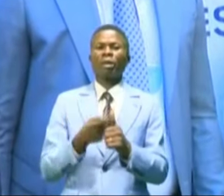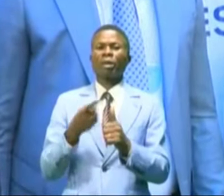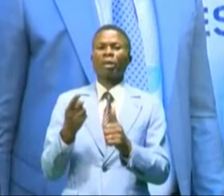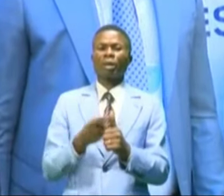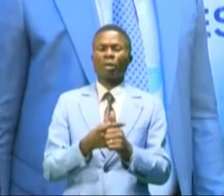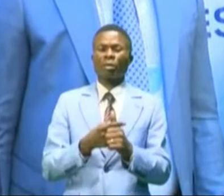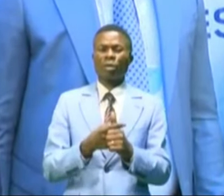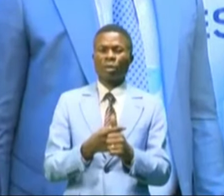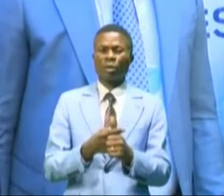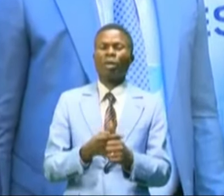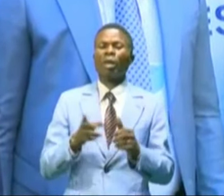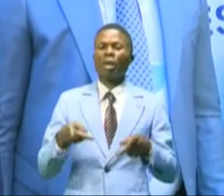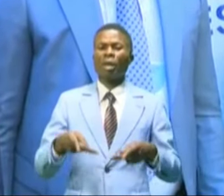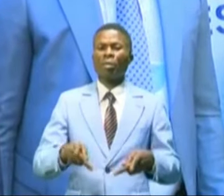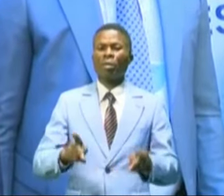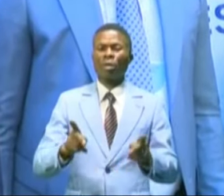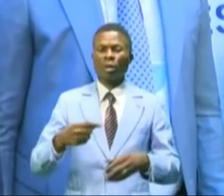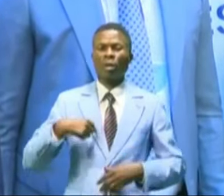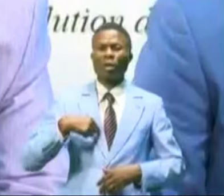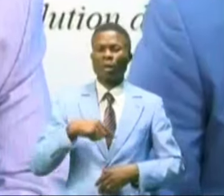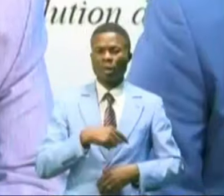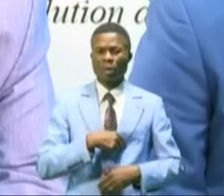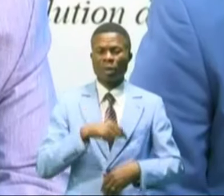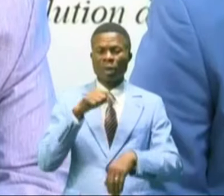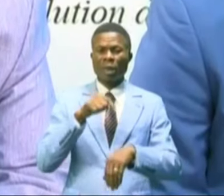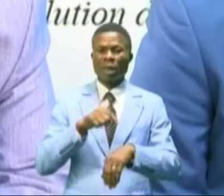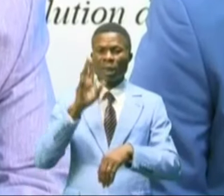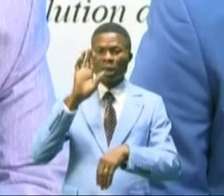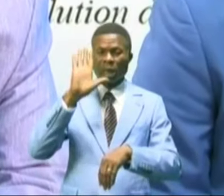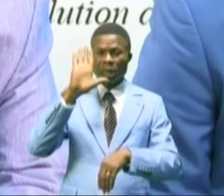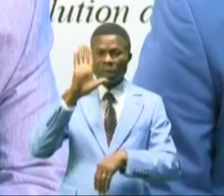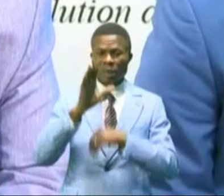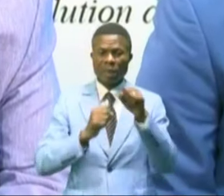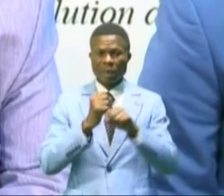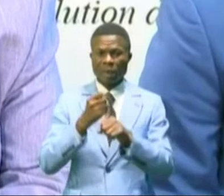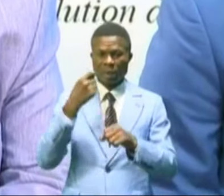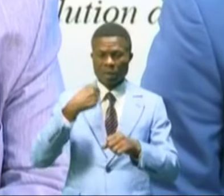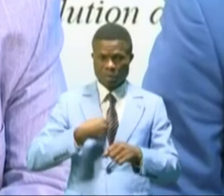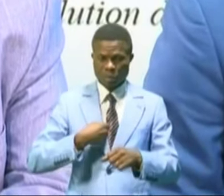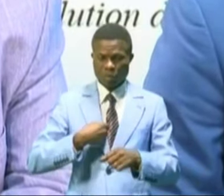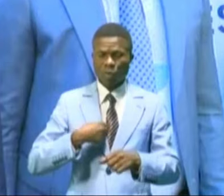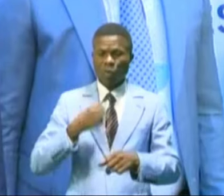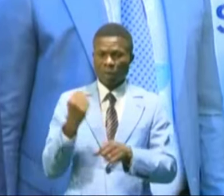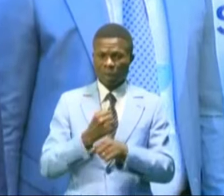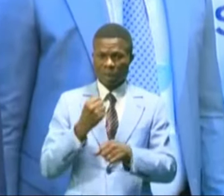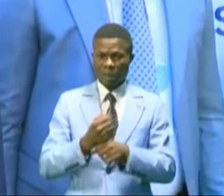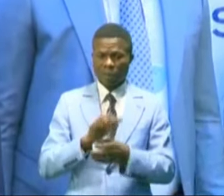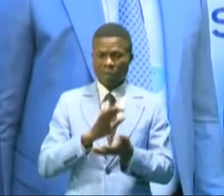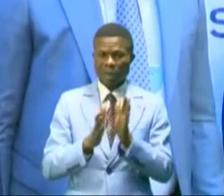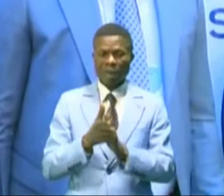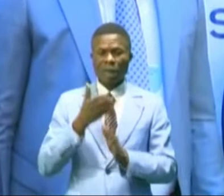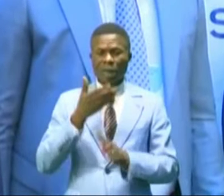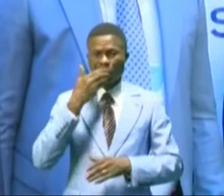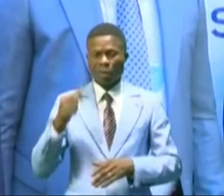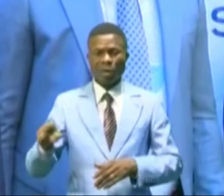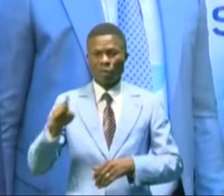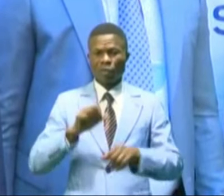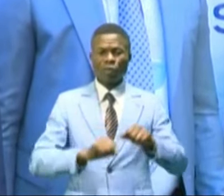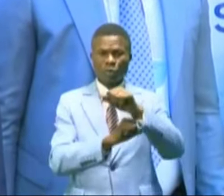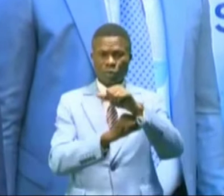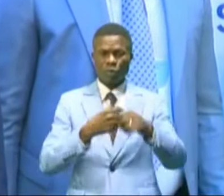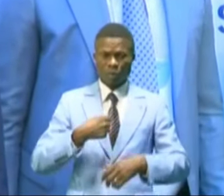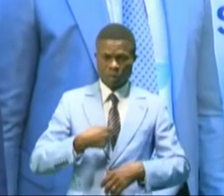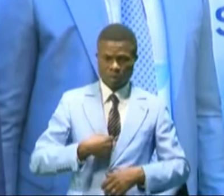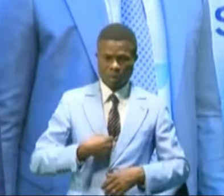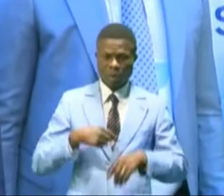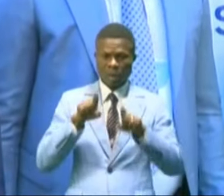en revue les recommandations issues de la dernière session de l'exercice 2023, ainsi